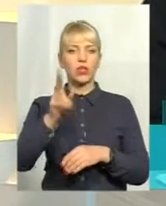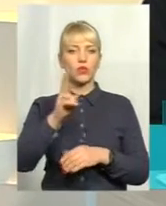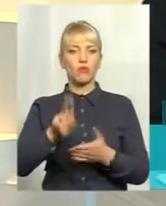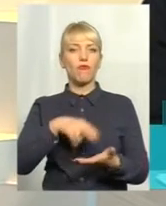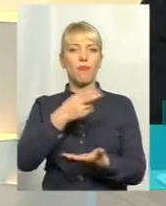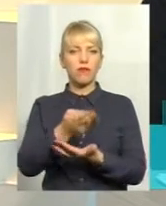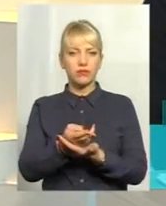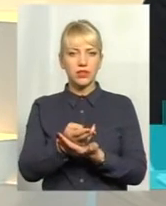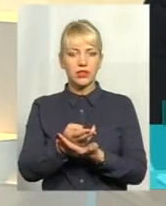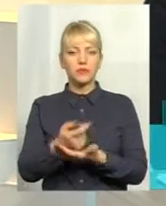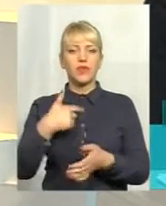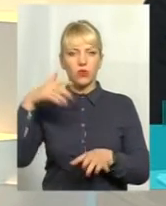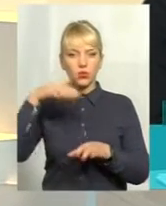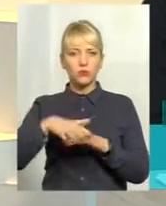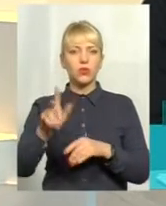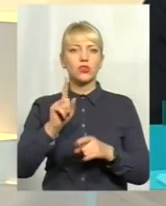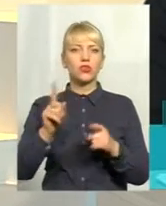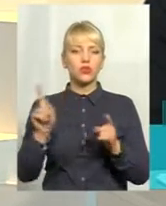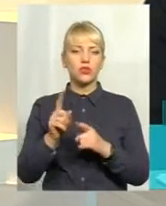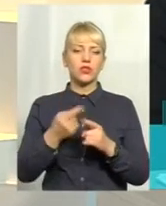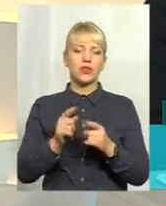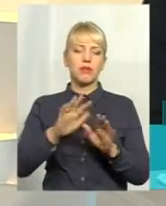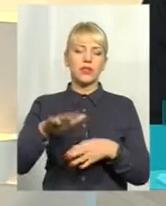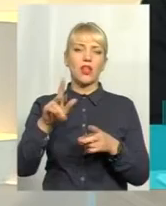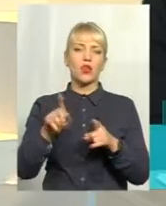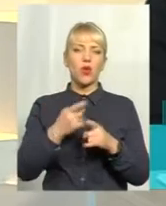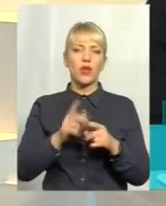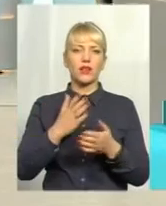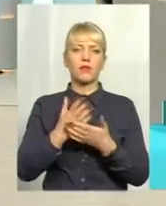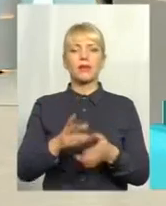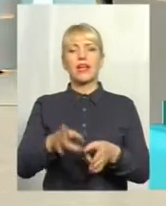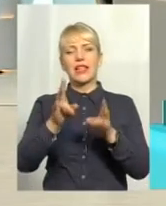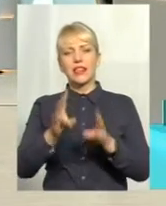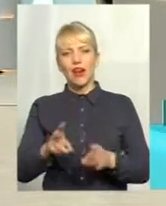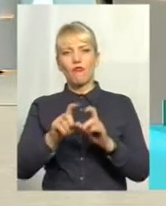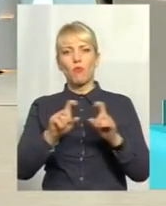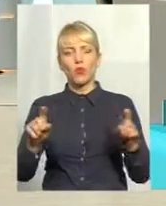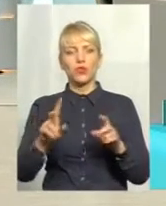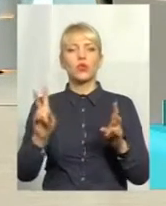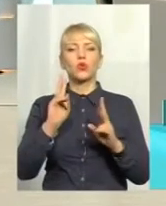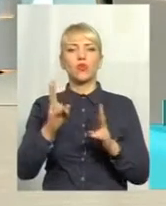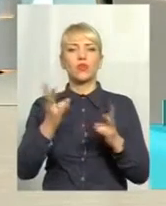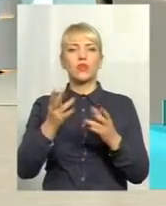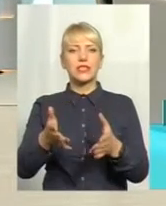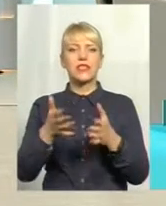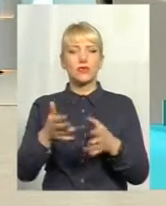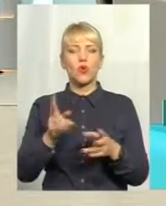впала, ну я розумію, це мабуть після того, як вже там травпун, так, і звернення те саме в поліцію. Хто має з'ясовувати, кому належить ця територія, де